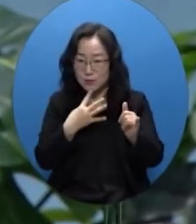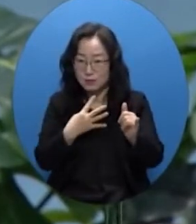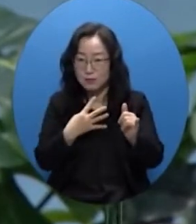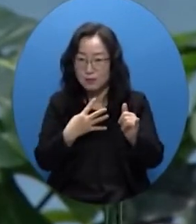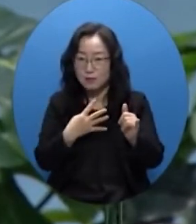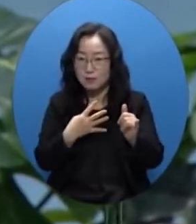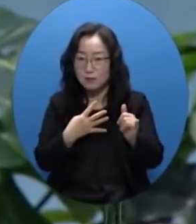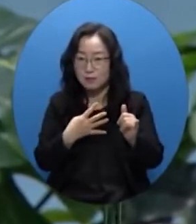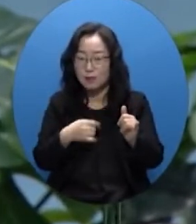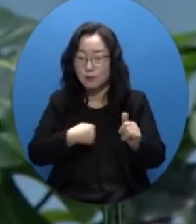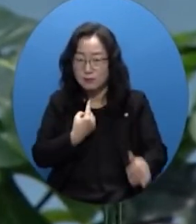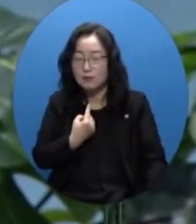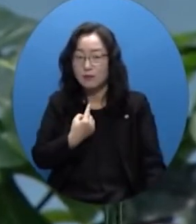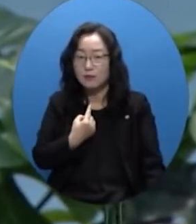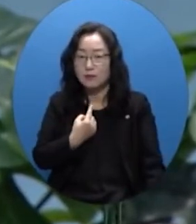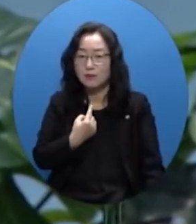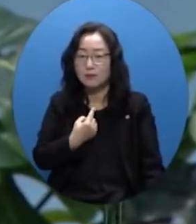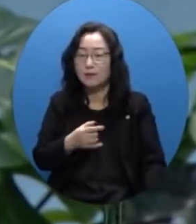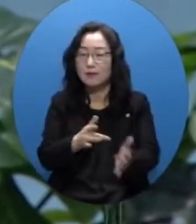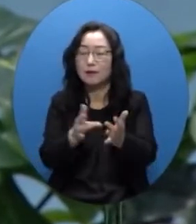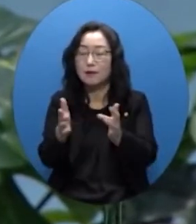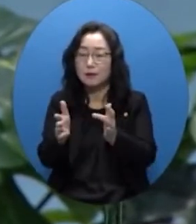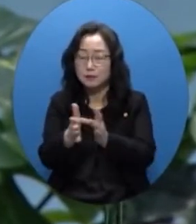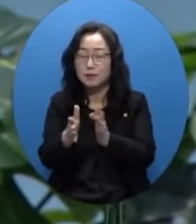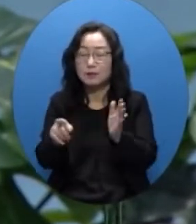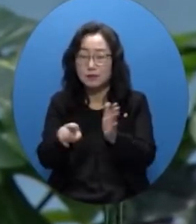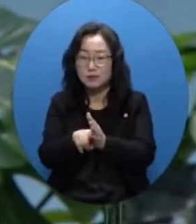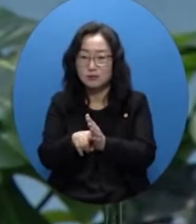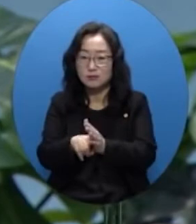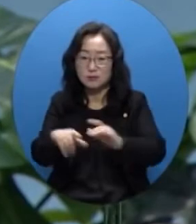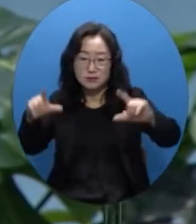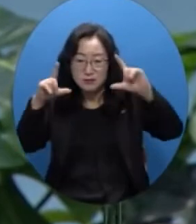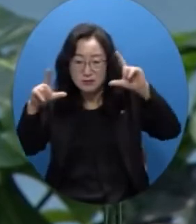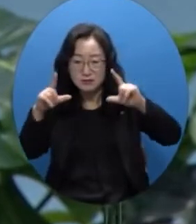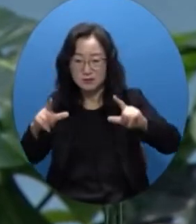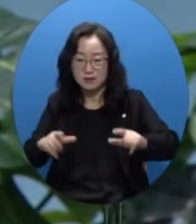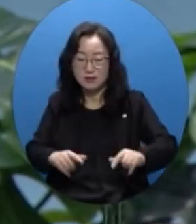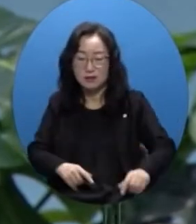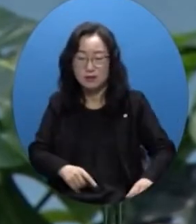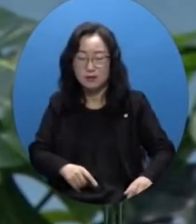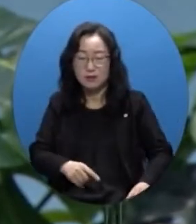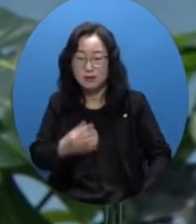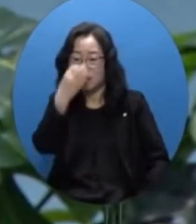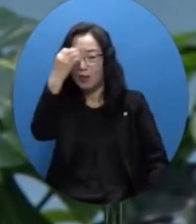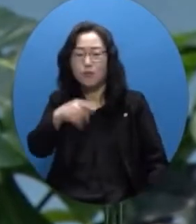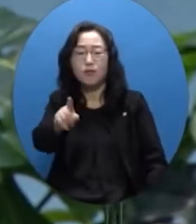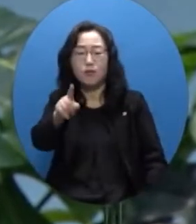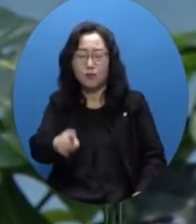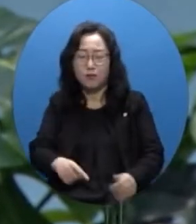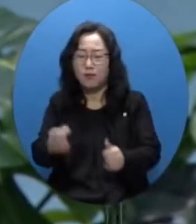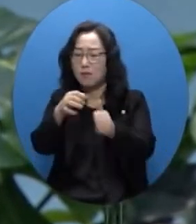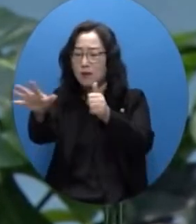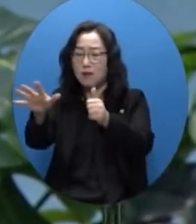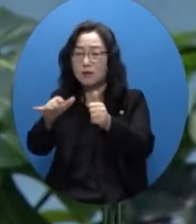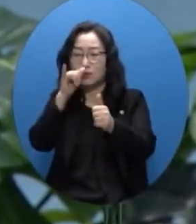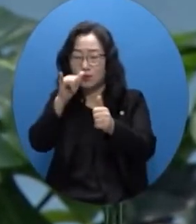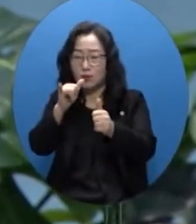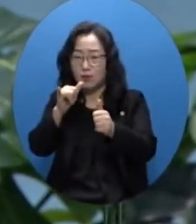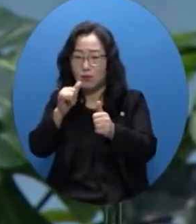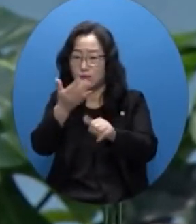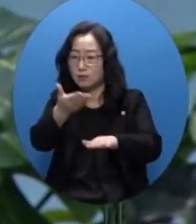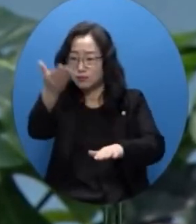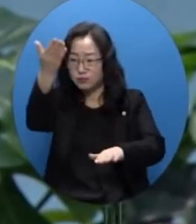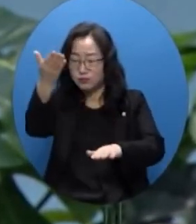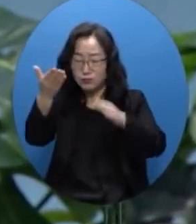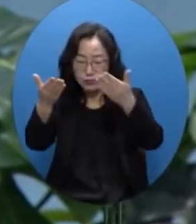혼자 예수님 무척 적합하고 잘난척 한다고 왕따를 시키고 승진 대장에서 제외시키고